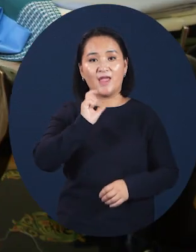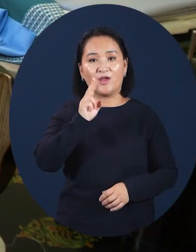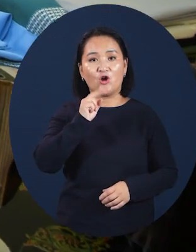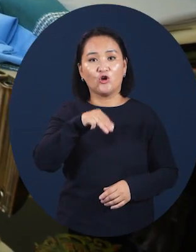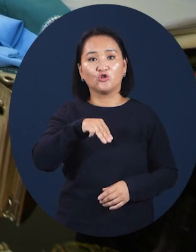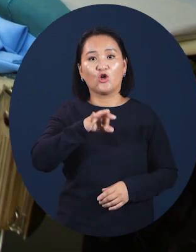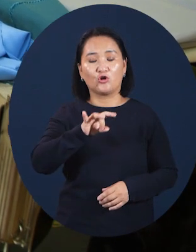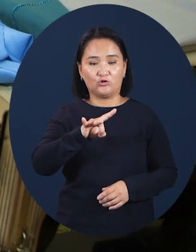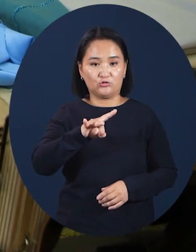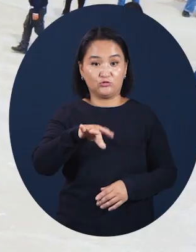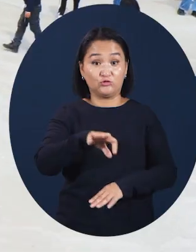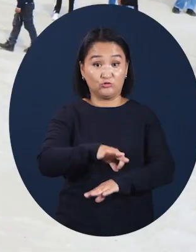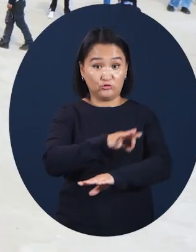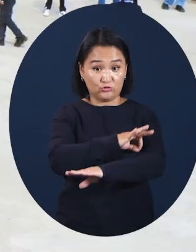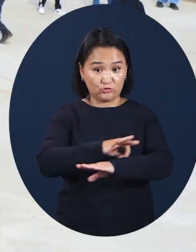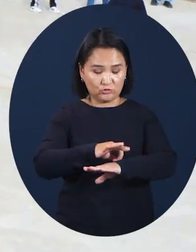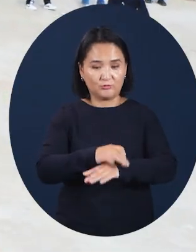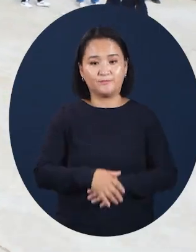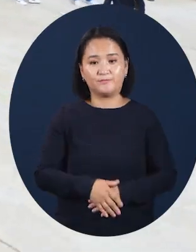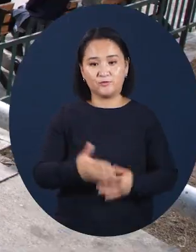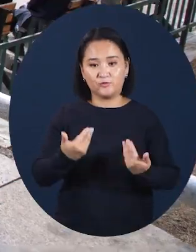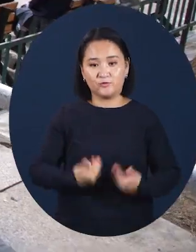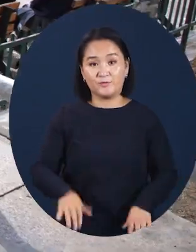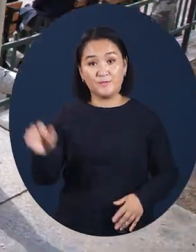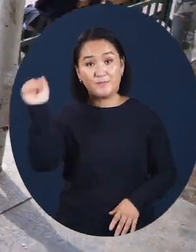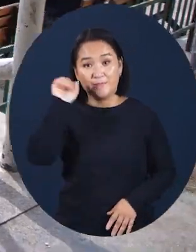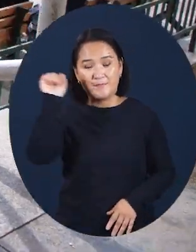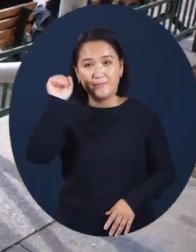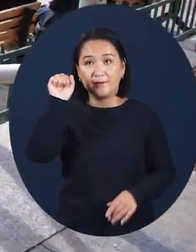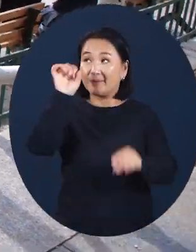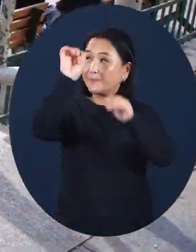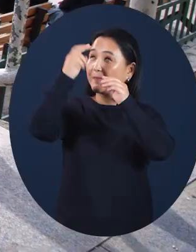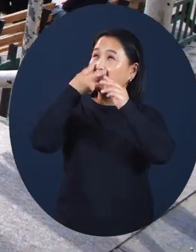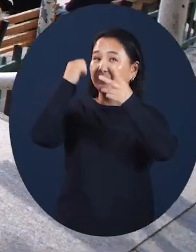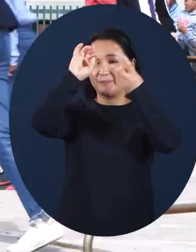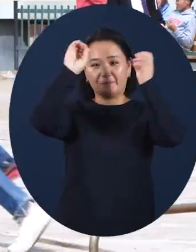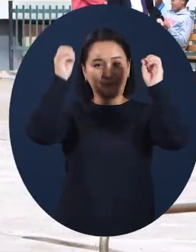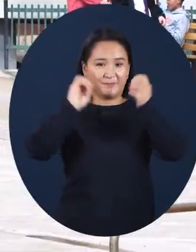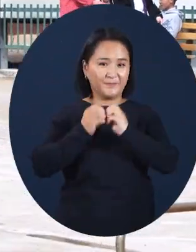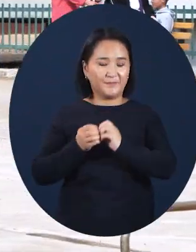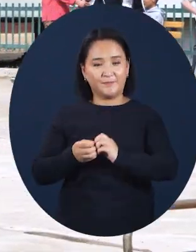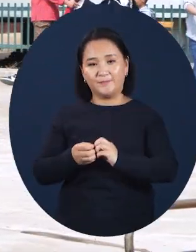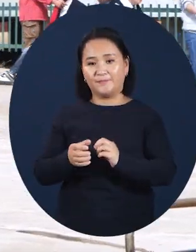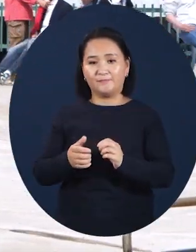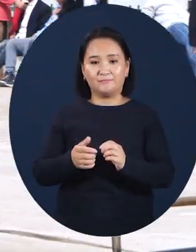төсөл. Төрсөн өдрийн чимэглэл хийж уур амьсгал бүрдүүлэх төсөл.